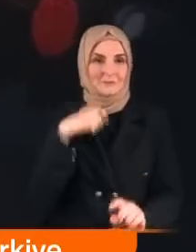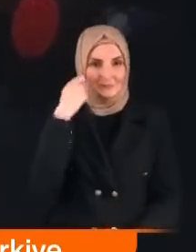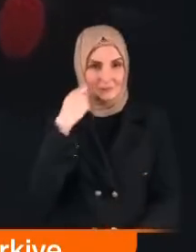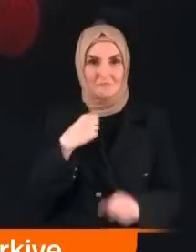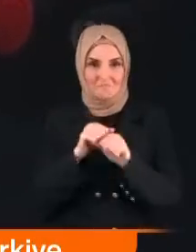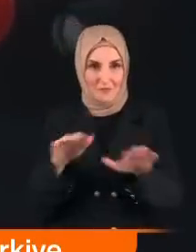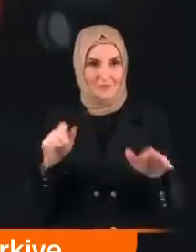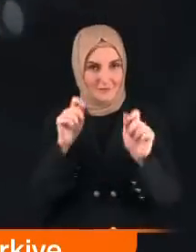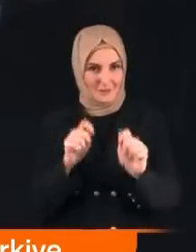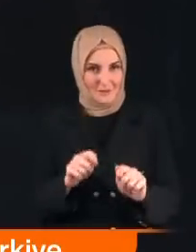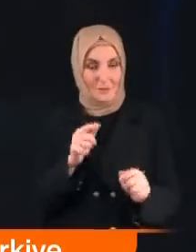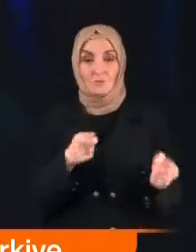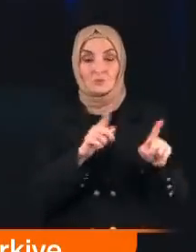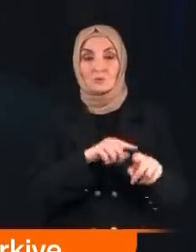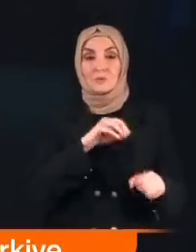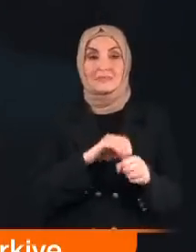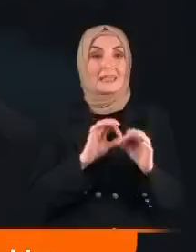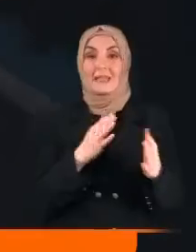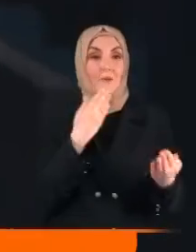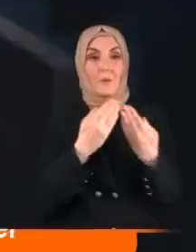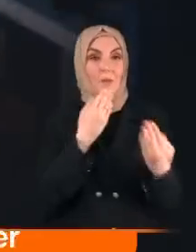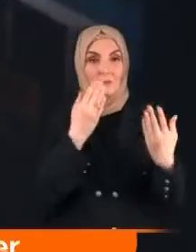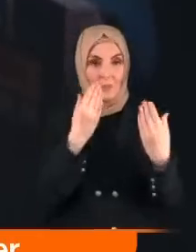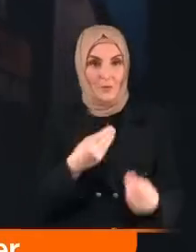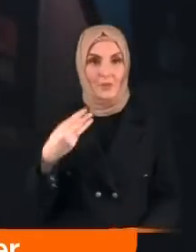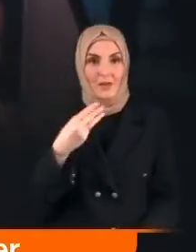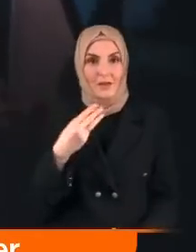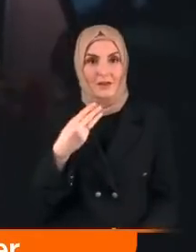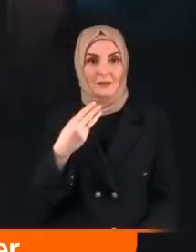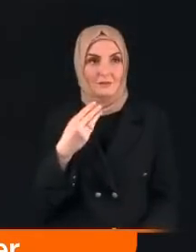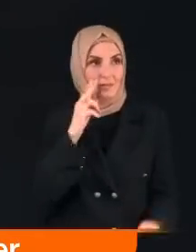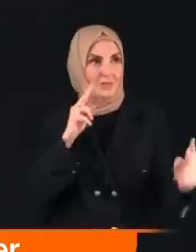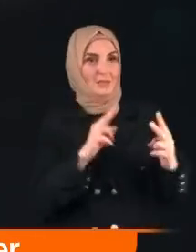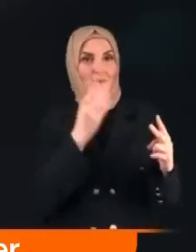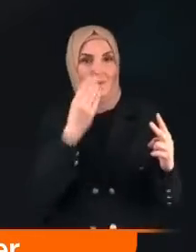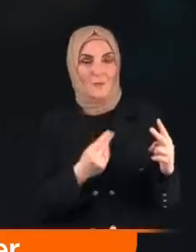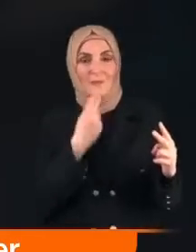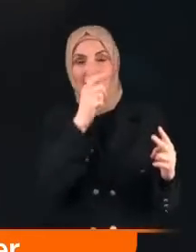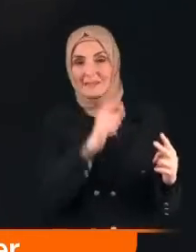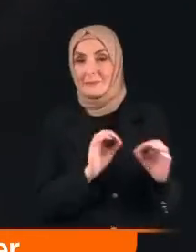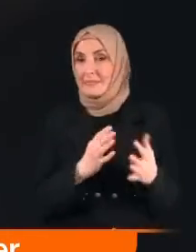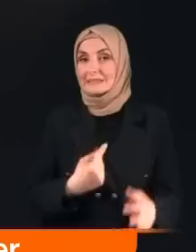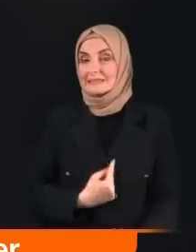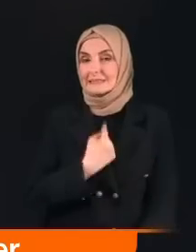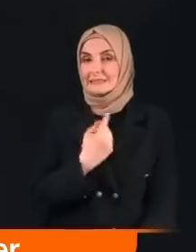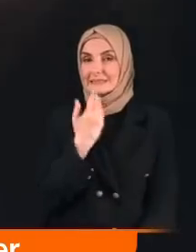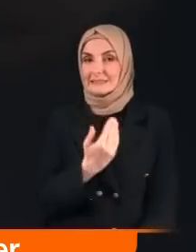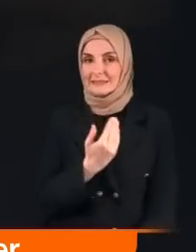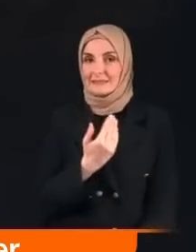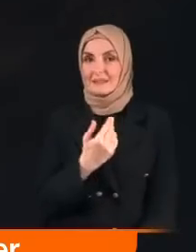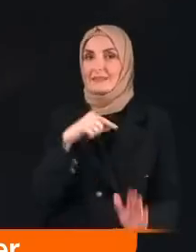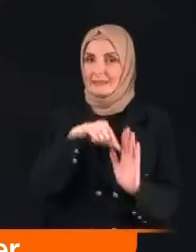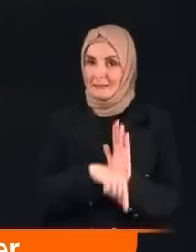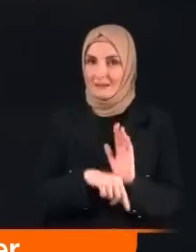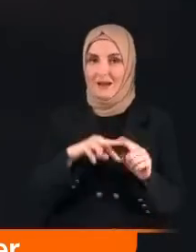neler yaşandı, neler konuşuldu? Erdoğan'ın karşısında görünce neler hissetti? Selim Menin'e o ana dair merak edilenleri bugün ATV